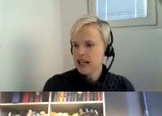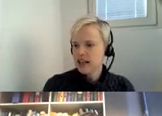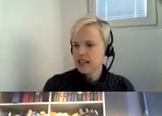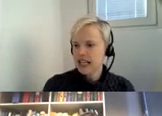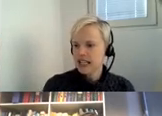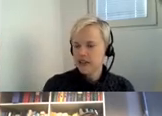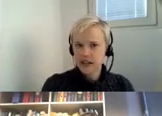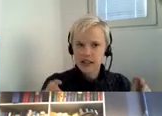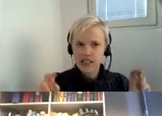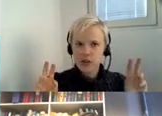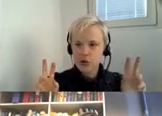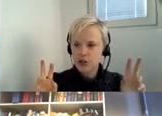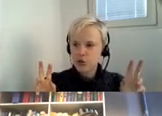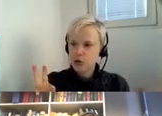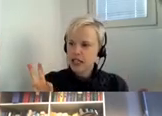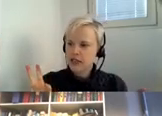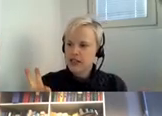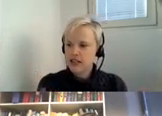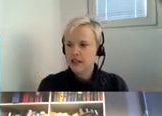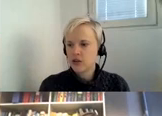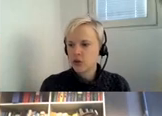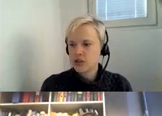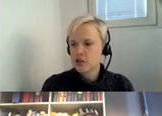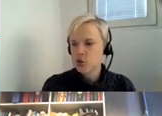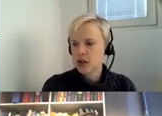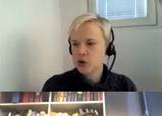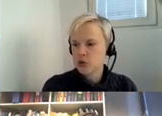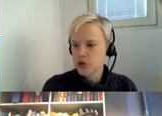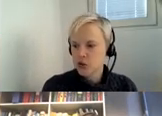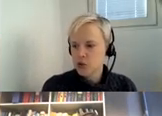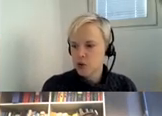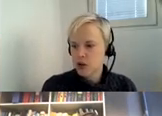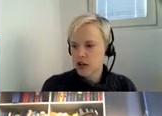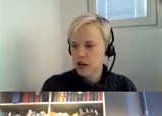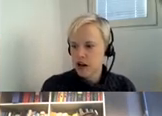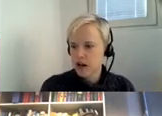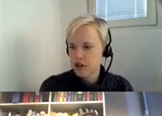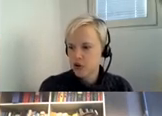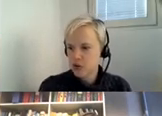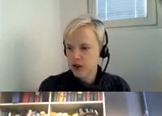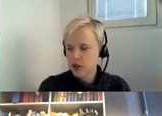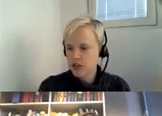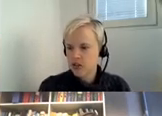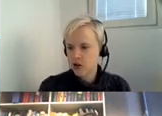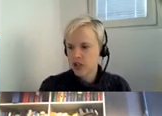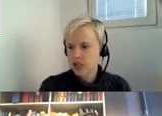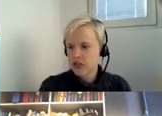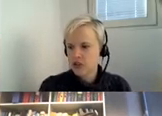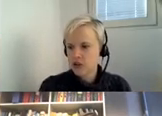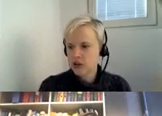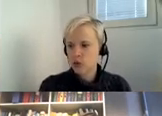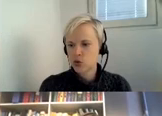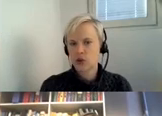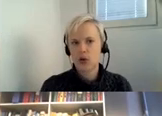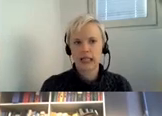aineen ja energian selittävän niin sanotusti tyhjentävästi nykyiset suuret kysymykset kosmologian alalla, vai onko mahdollisesti